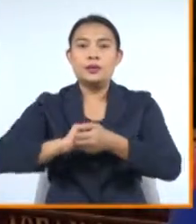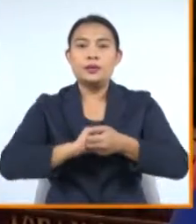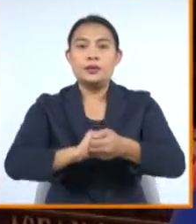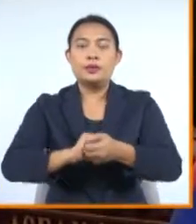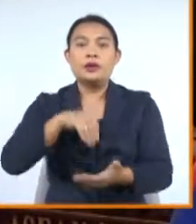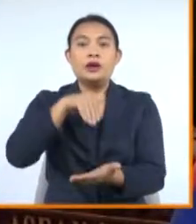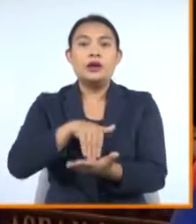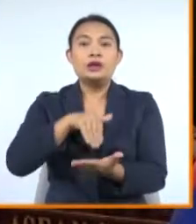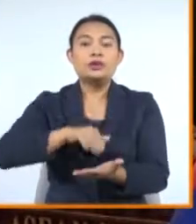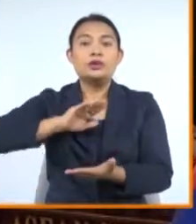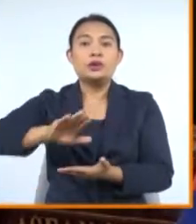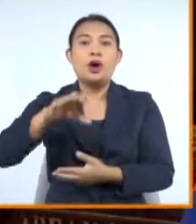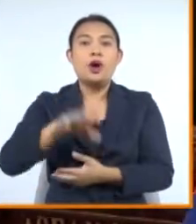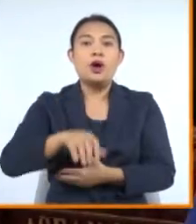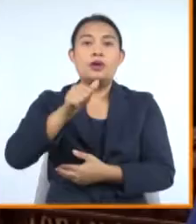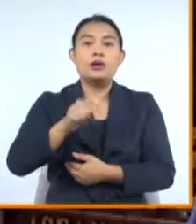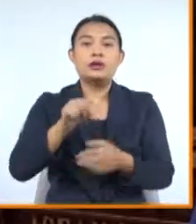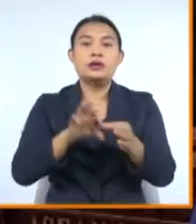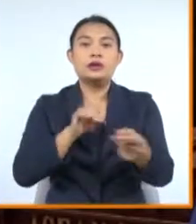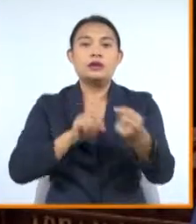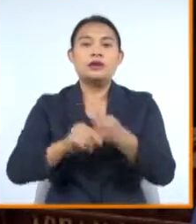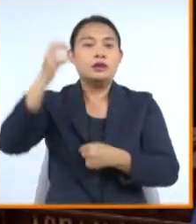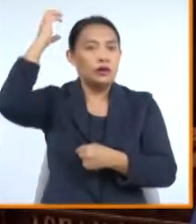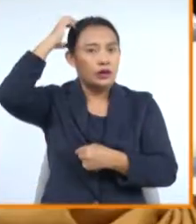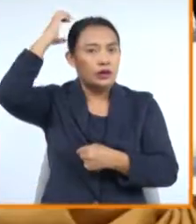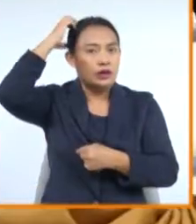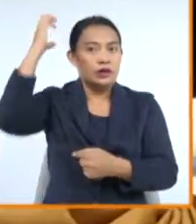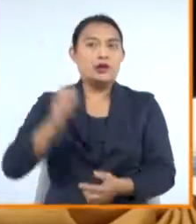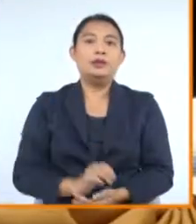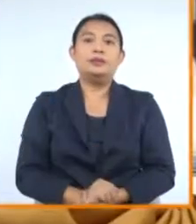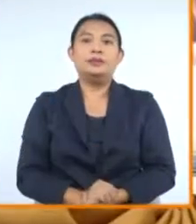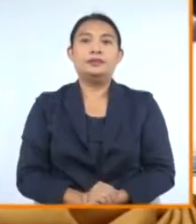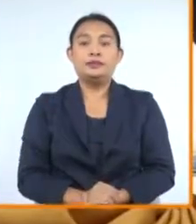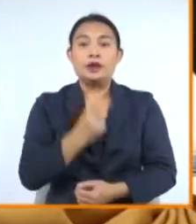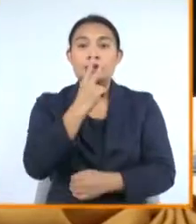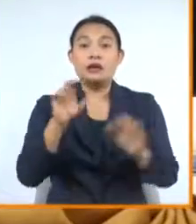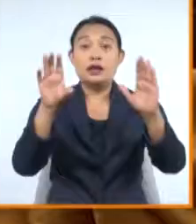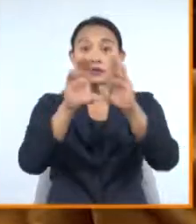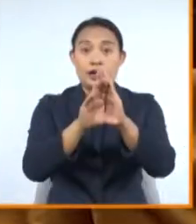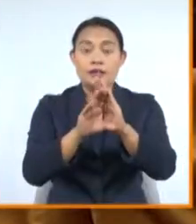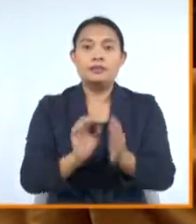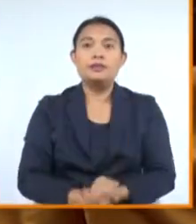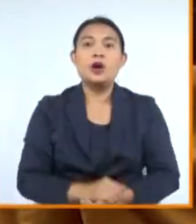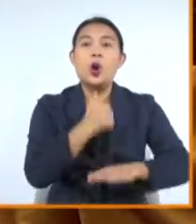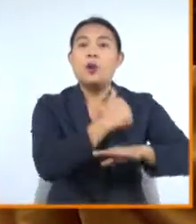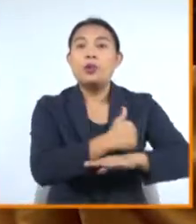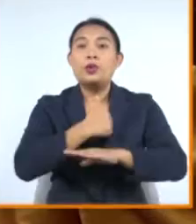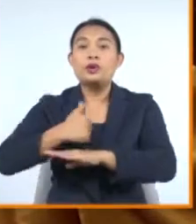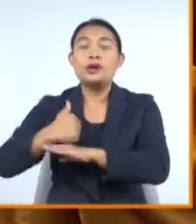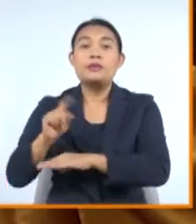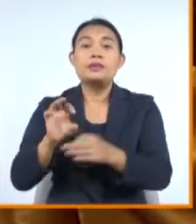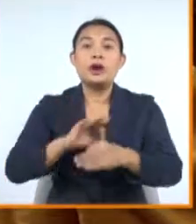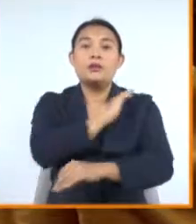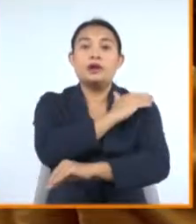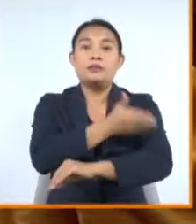าตินครหลวงเวียงจันทน์สาธารณรัฐประชาธิปไตยประชาชนลาวในภาพนะคะคุณผู้ชมจะเห็นผู้นำฟิลิปปินส์สวมสูท